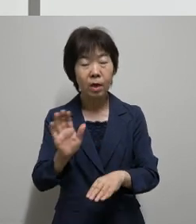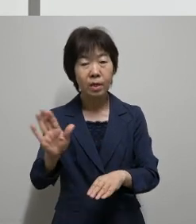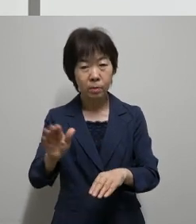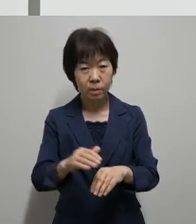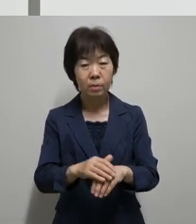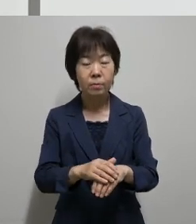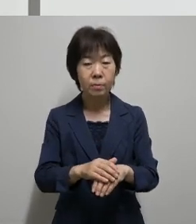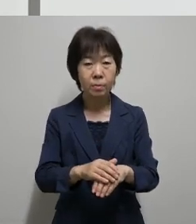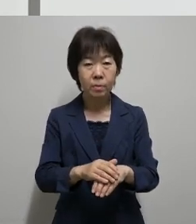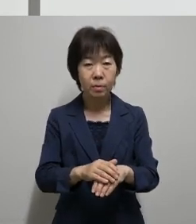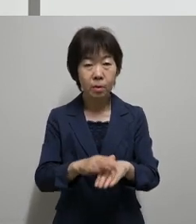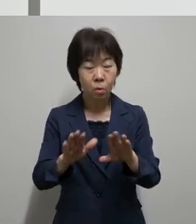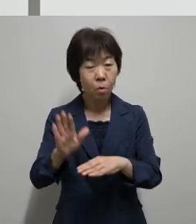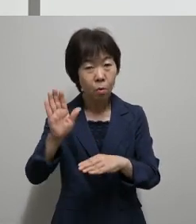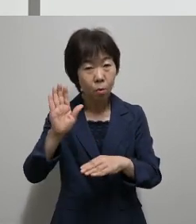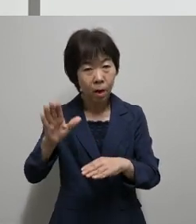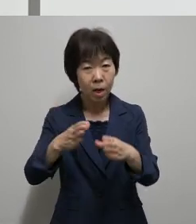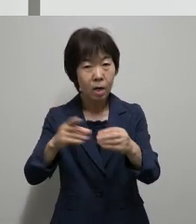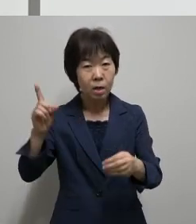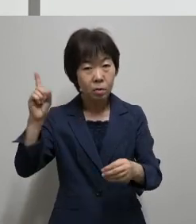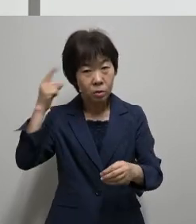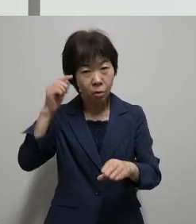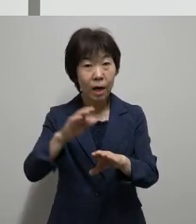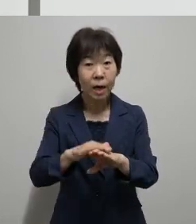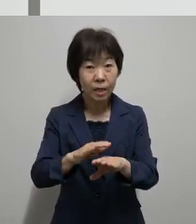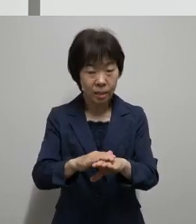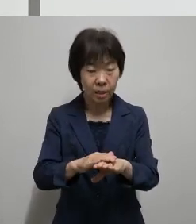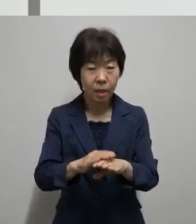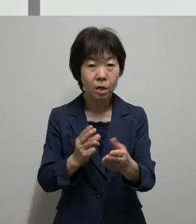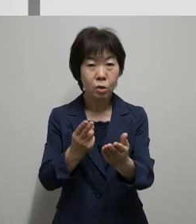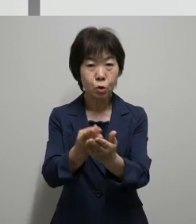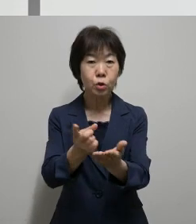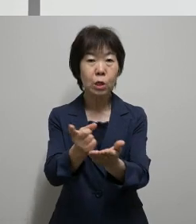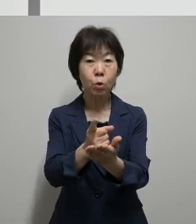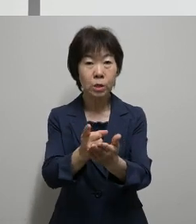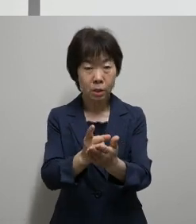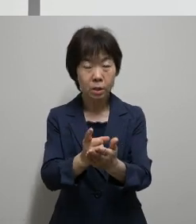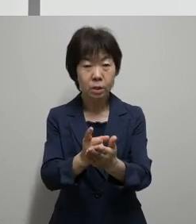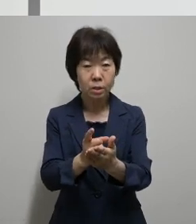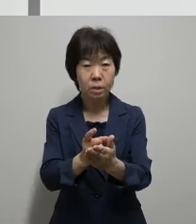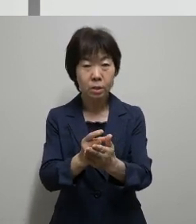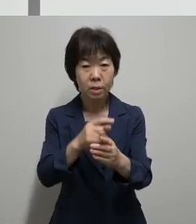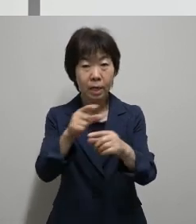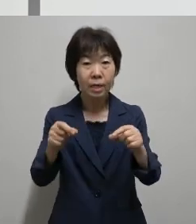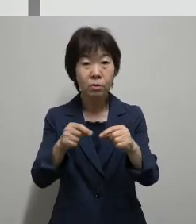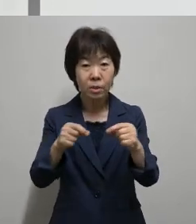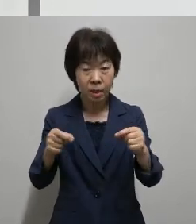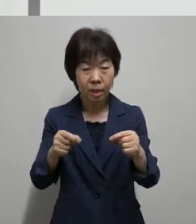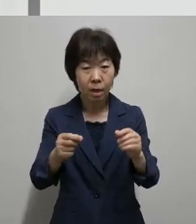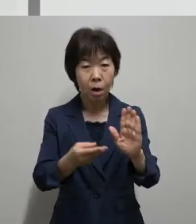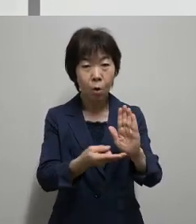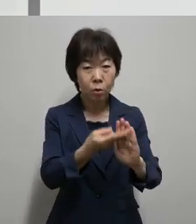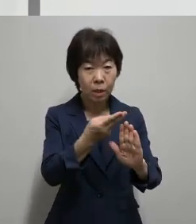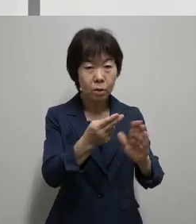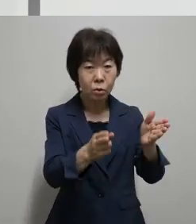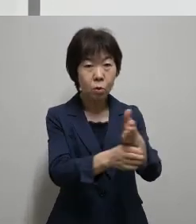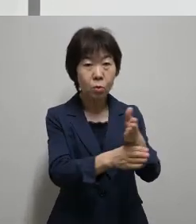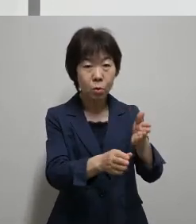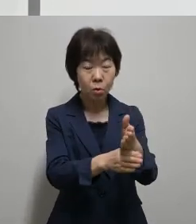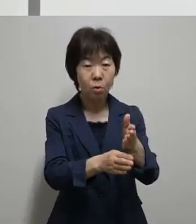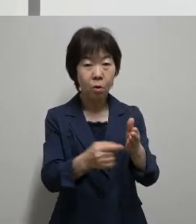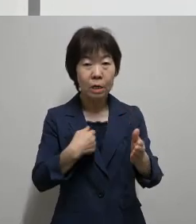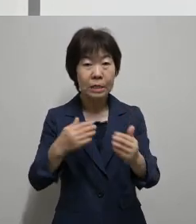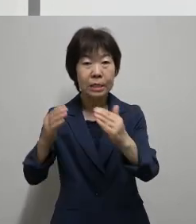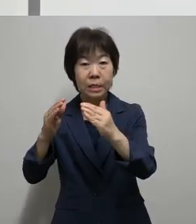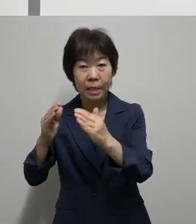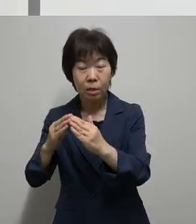ございます今後は今、国のスタンダードである入院方式結果としてホテル療養ある